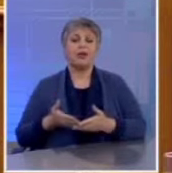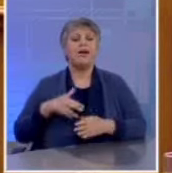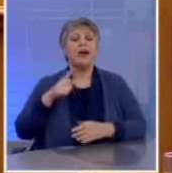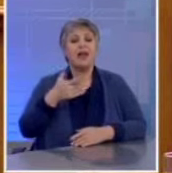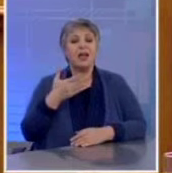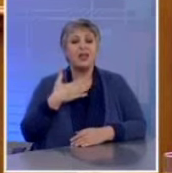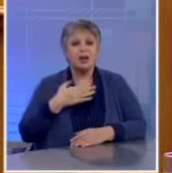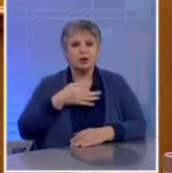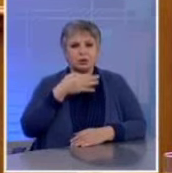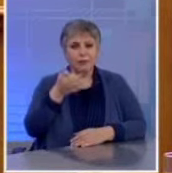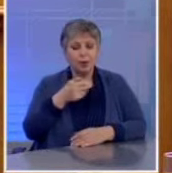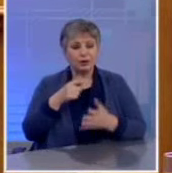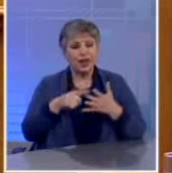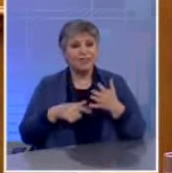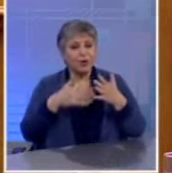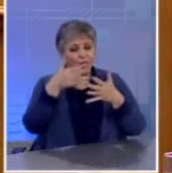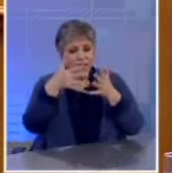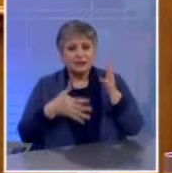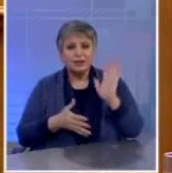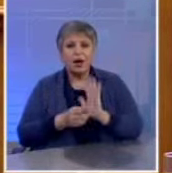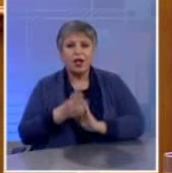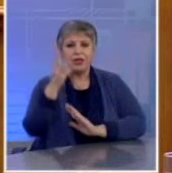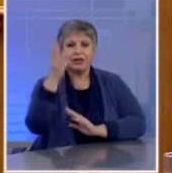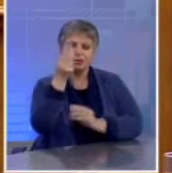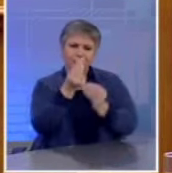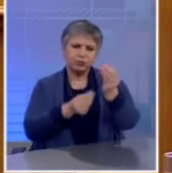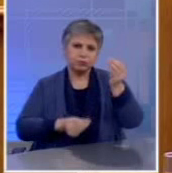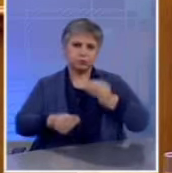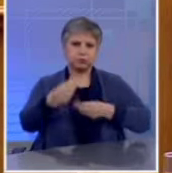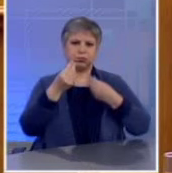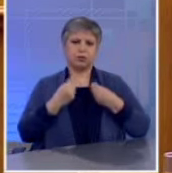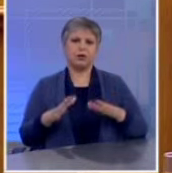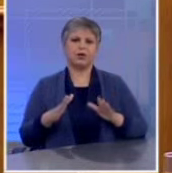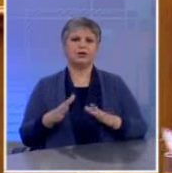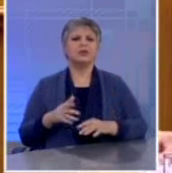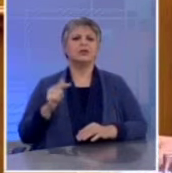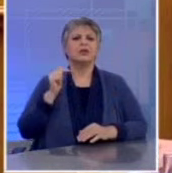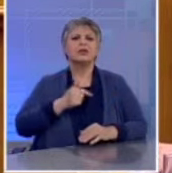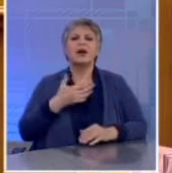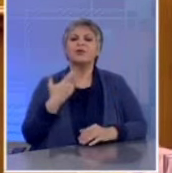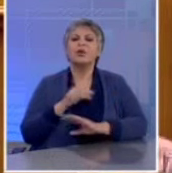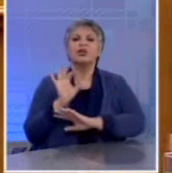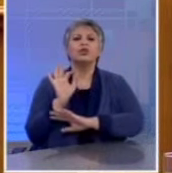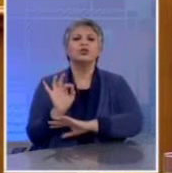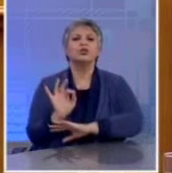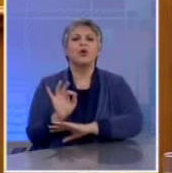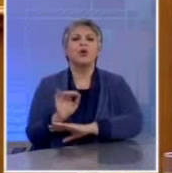των παρεμβάσεων. Διότι δεν αποσκοπούσε απλά στη διευθέτηση κάποιας